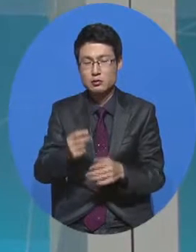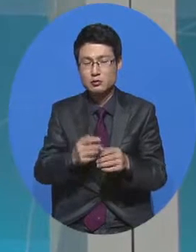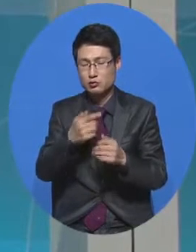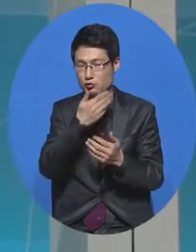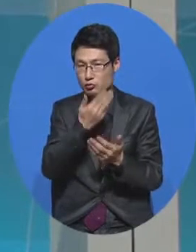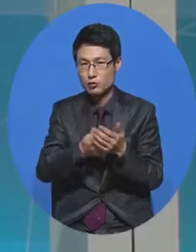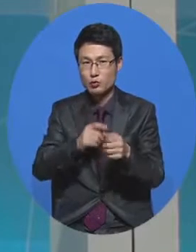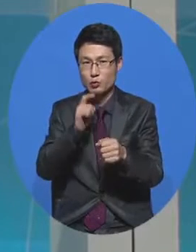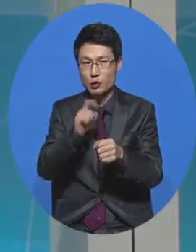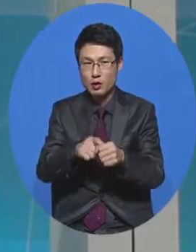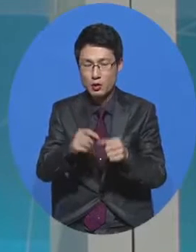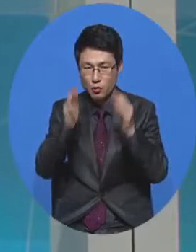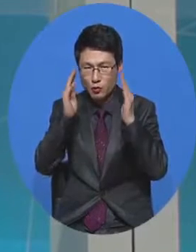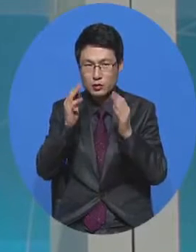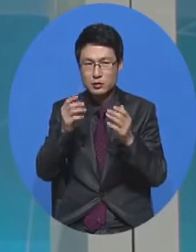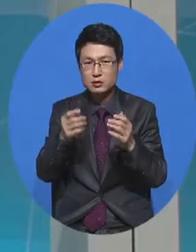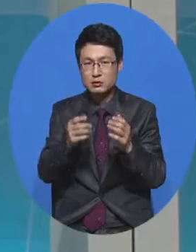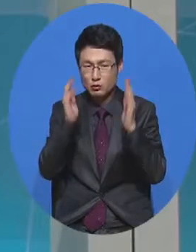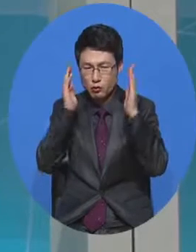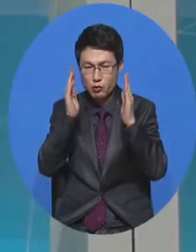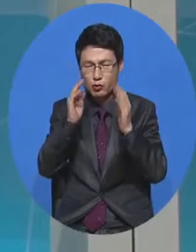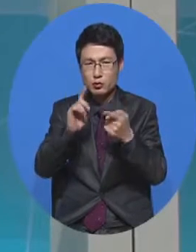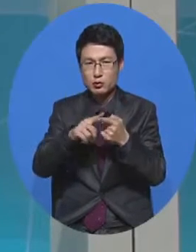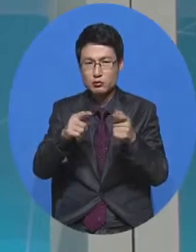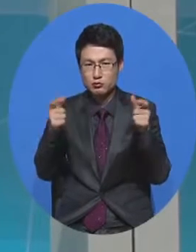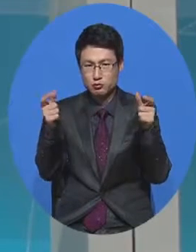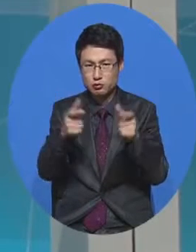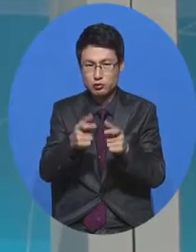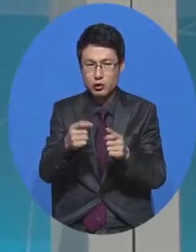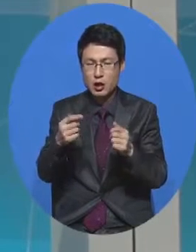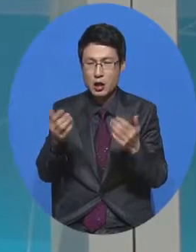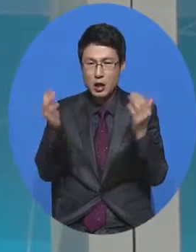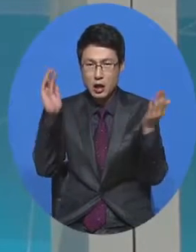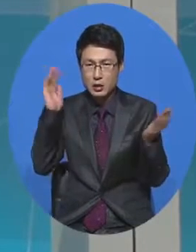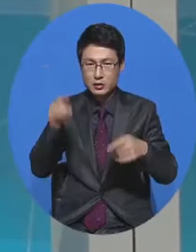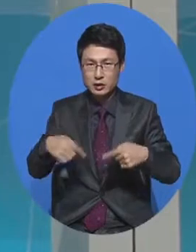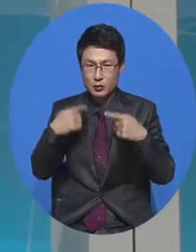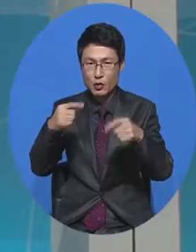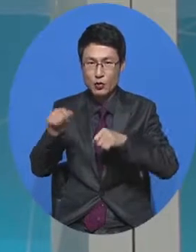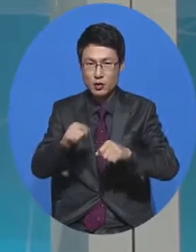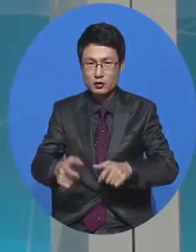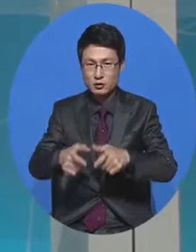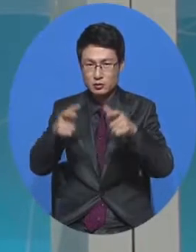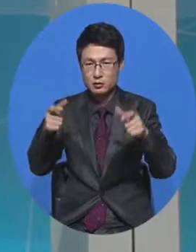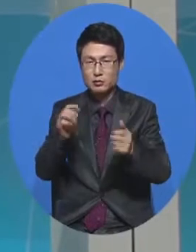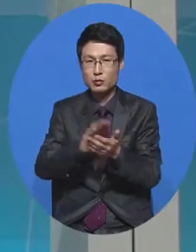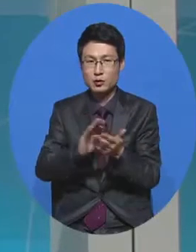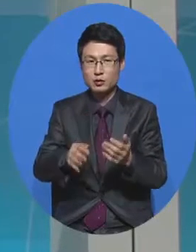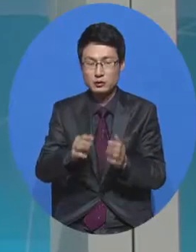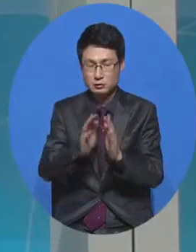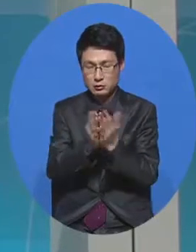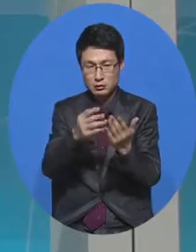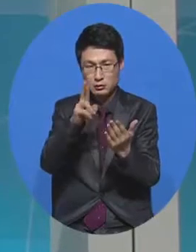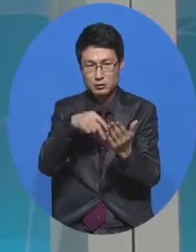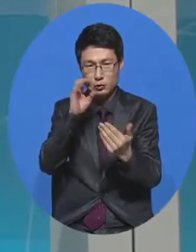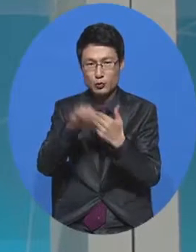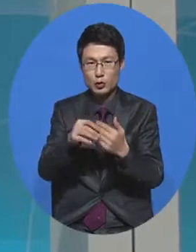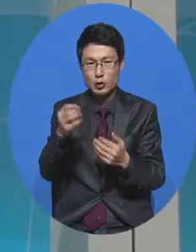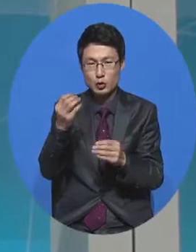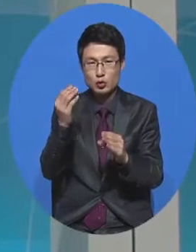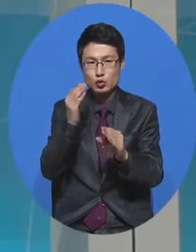학습량을 줄이고 학생들의 참여 활동을 눌리는 것인데요 어 요 책을 보며 른